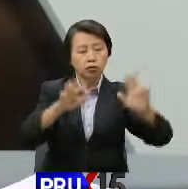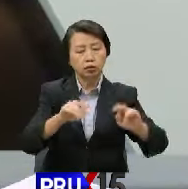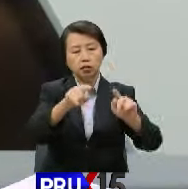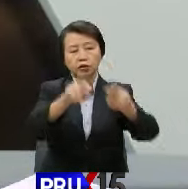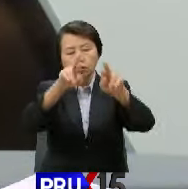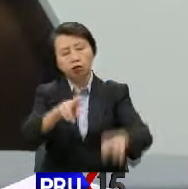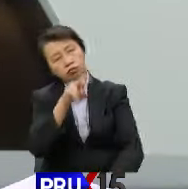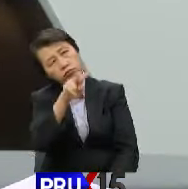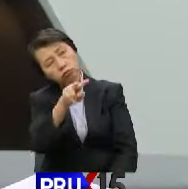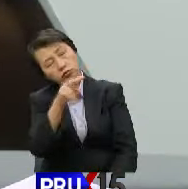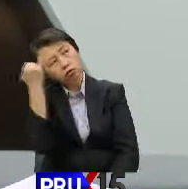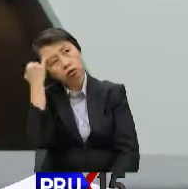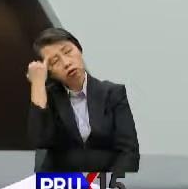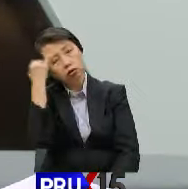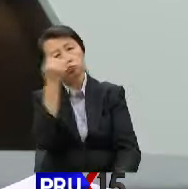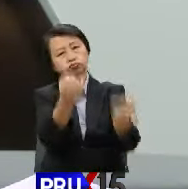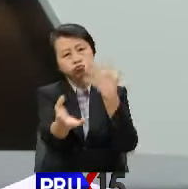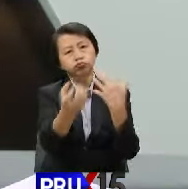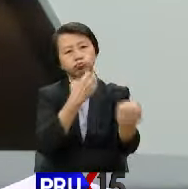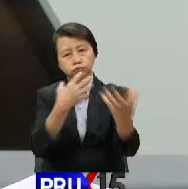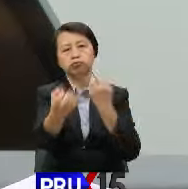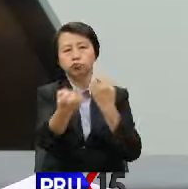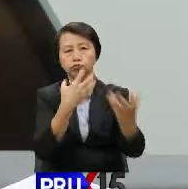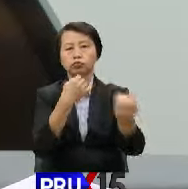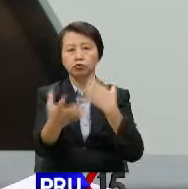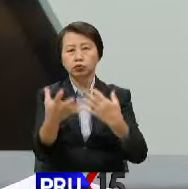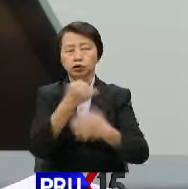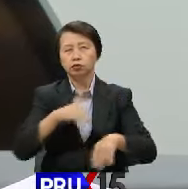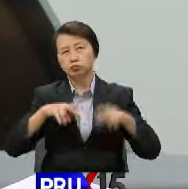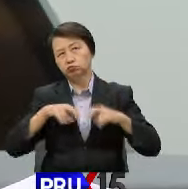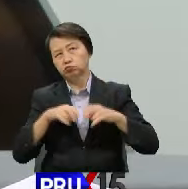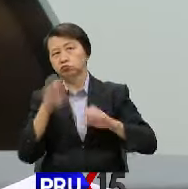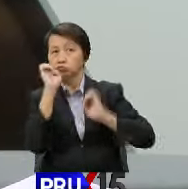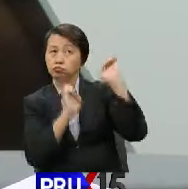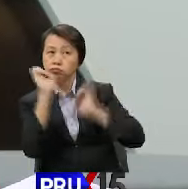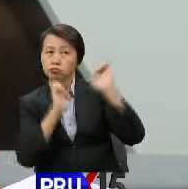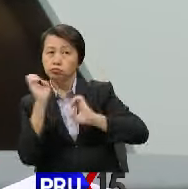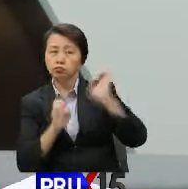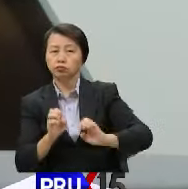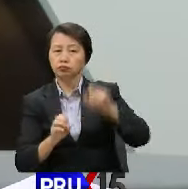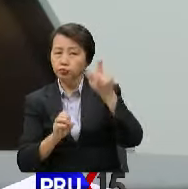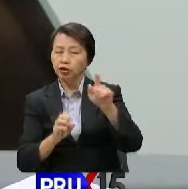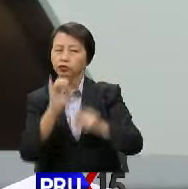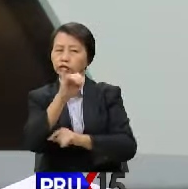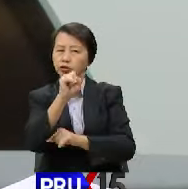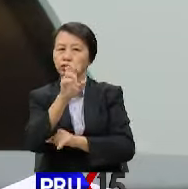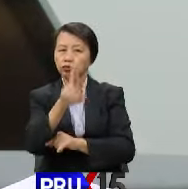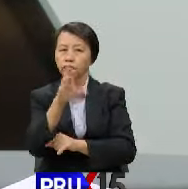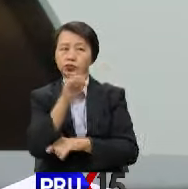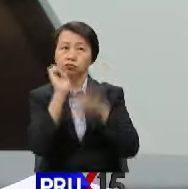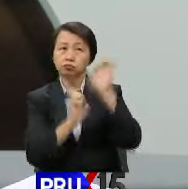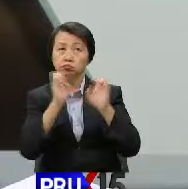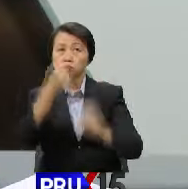ide-ide yang dilontarkan dan analisis dan penilaian terhadap sesuatu isu dan juga